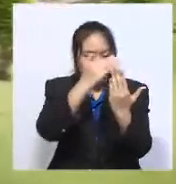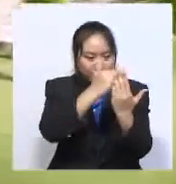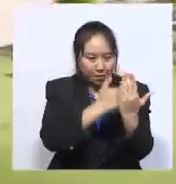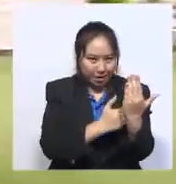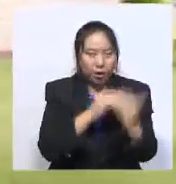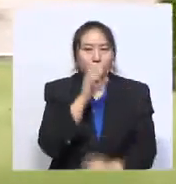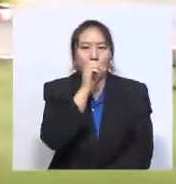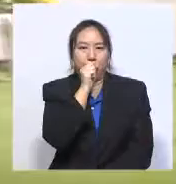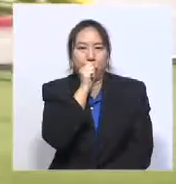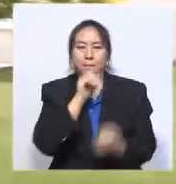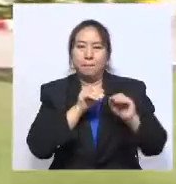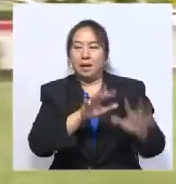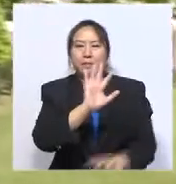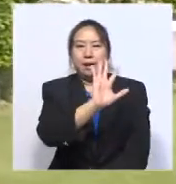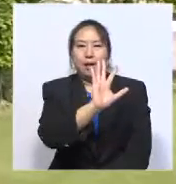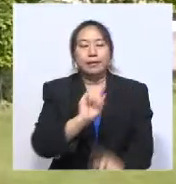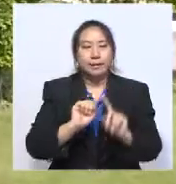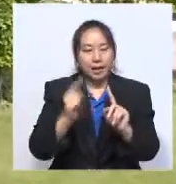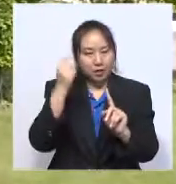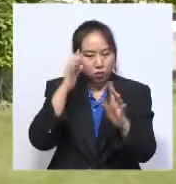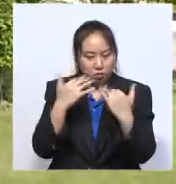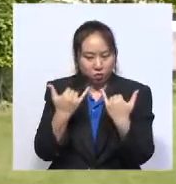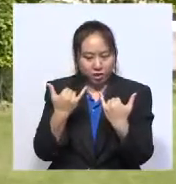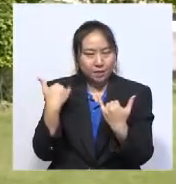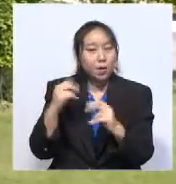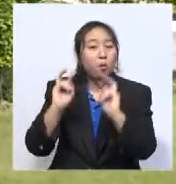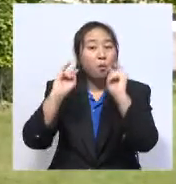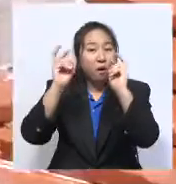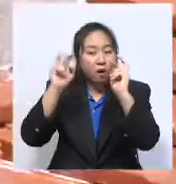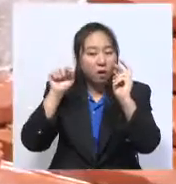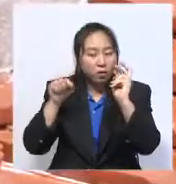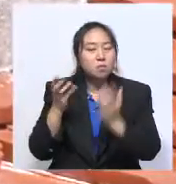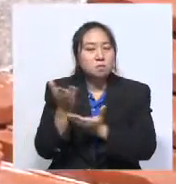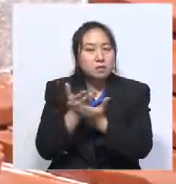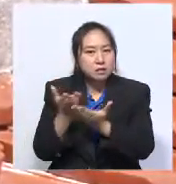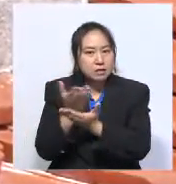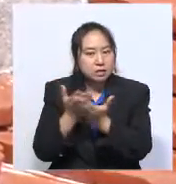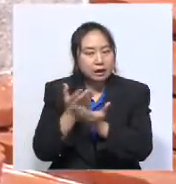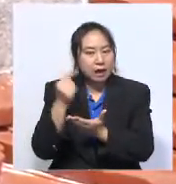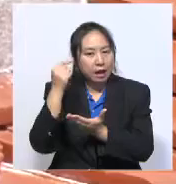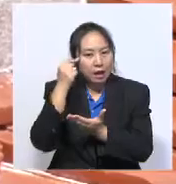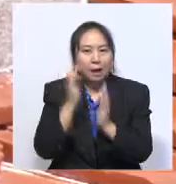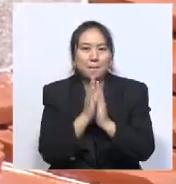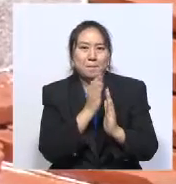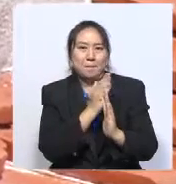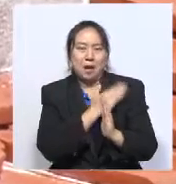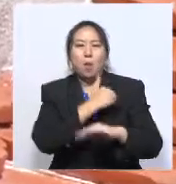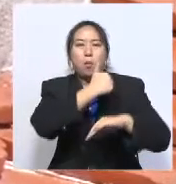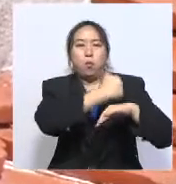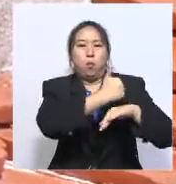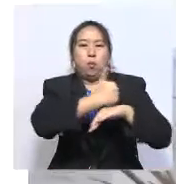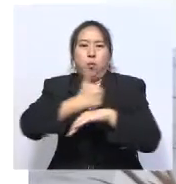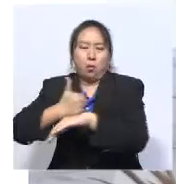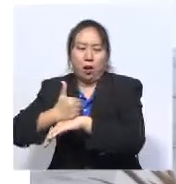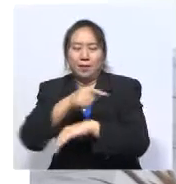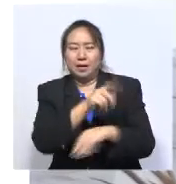ลับไม่สามารถเปิดเผยได้แต่คาดว่าในวันนี้จะมีประเด็นที่เกี่ยวกับการพิจารณาการดำเนินการกับพระเถระชั้นผู้ใหญ่